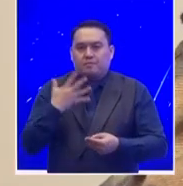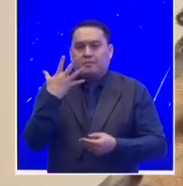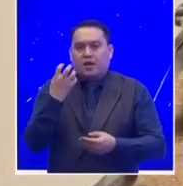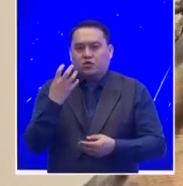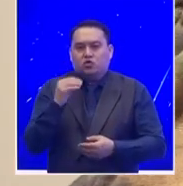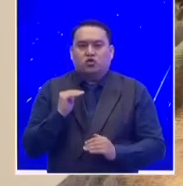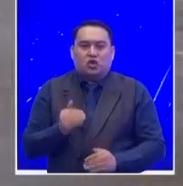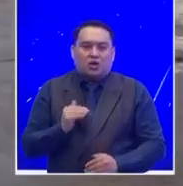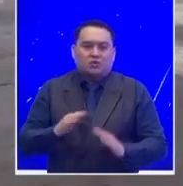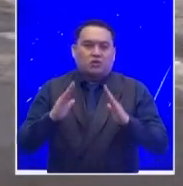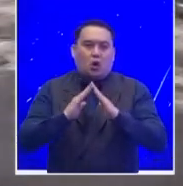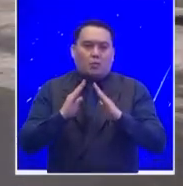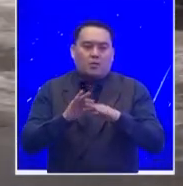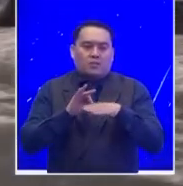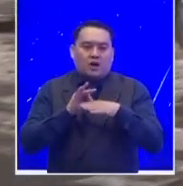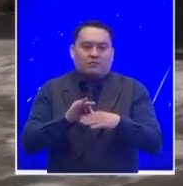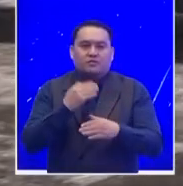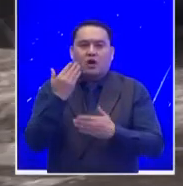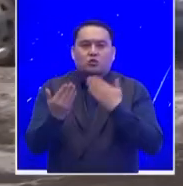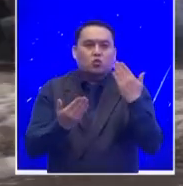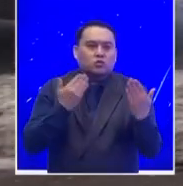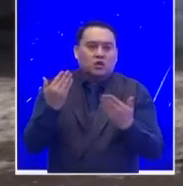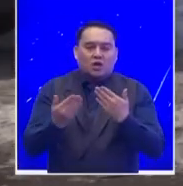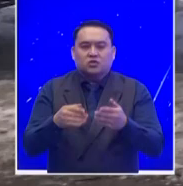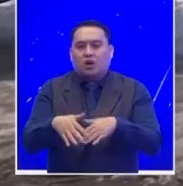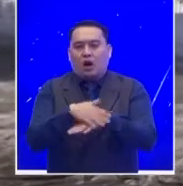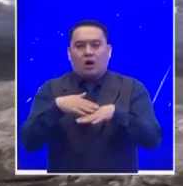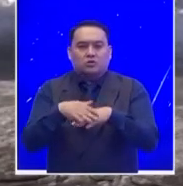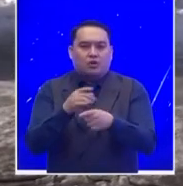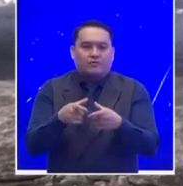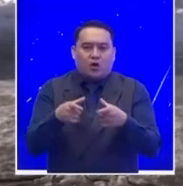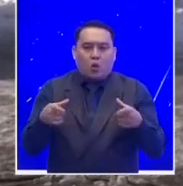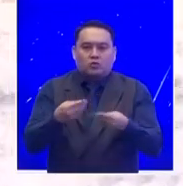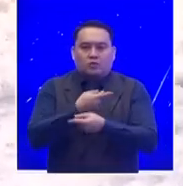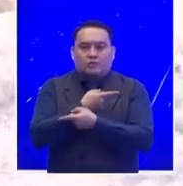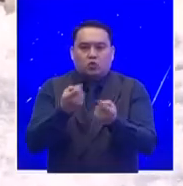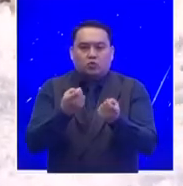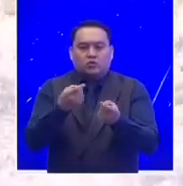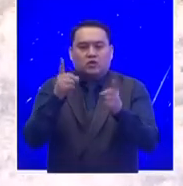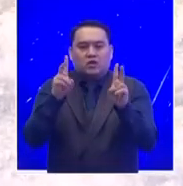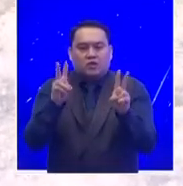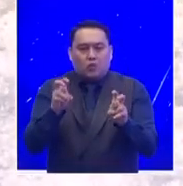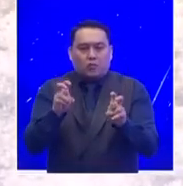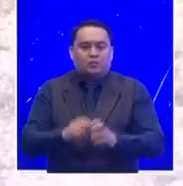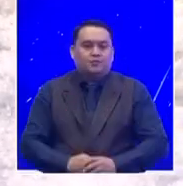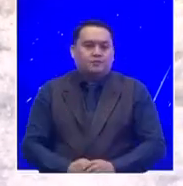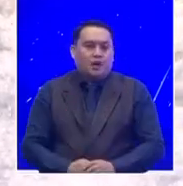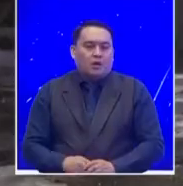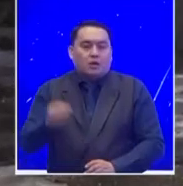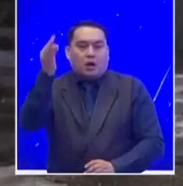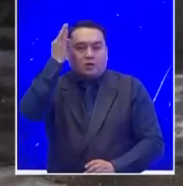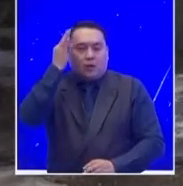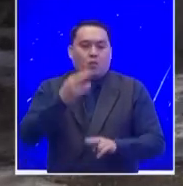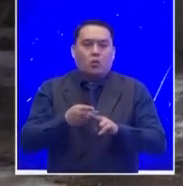500 частных домов, провели инструктаж с населением, а также раздали листовки на противопожарную тематику. Напомним, на территории